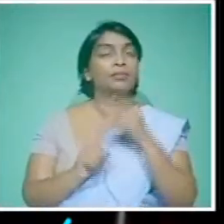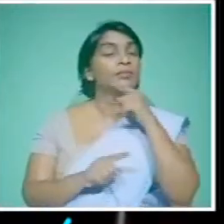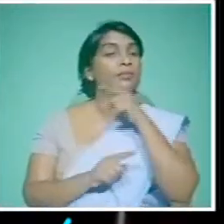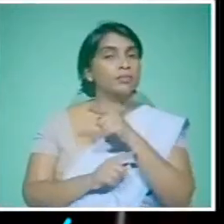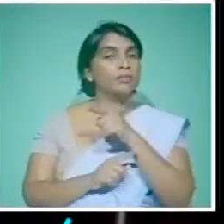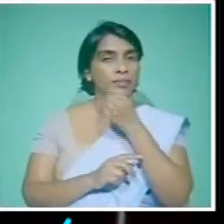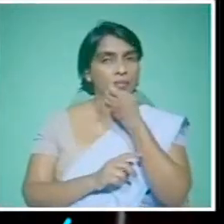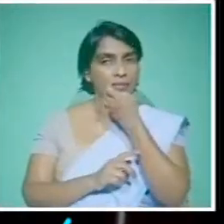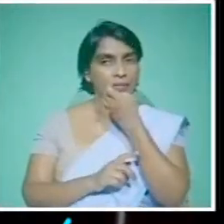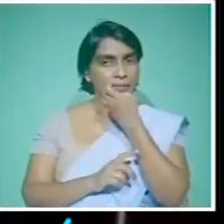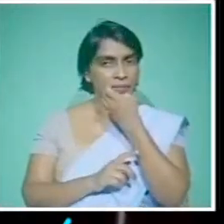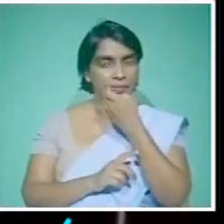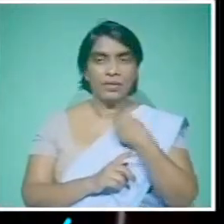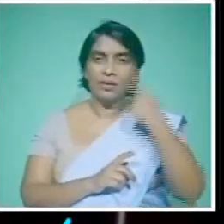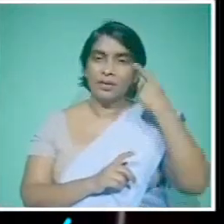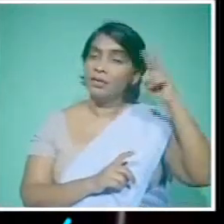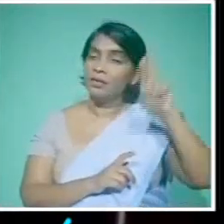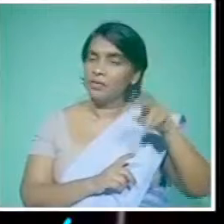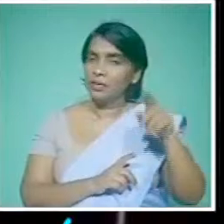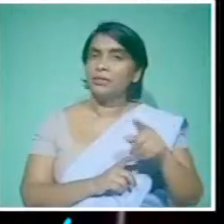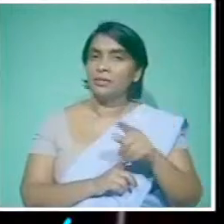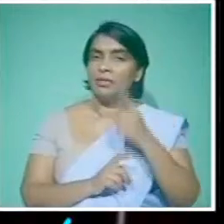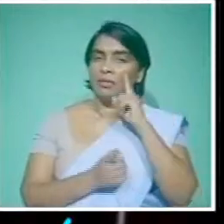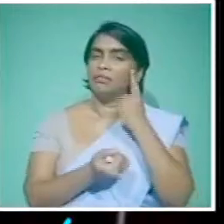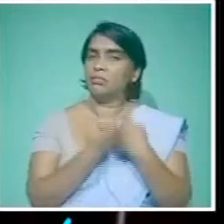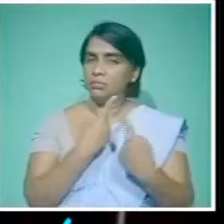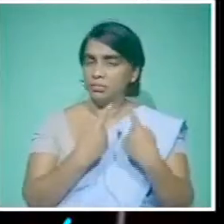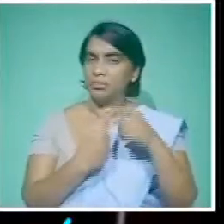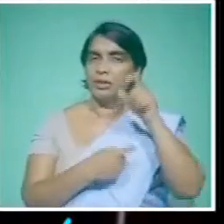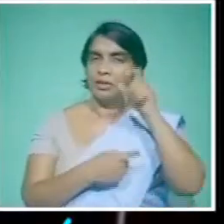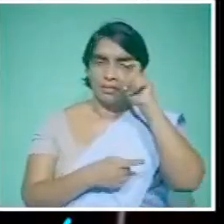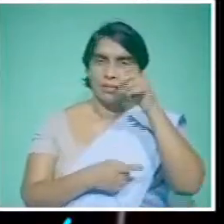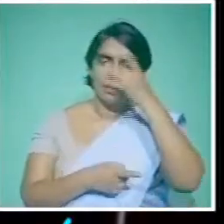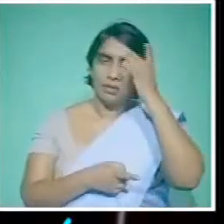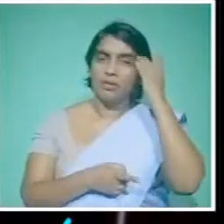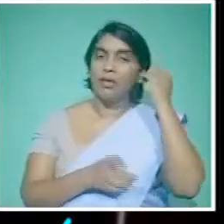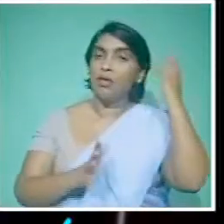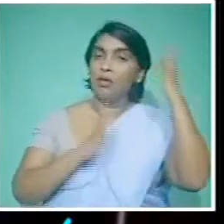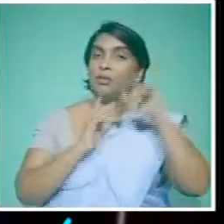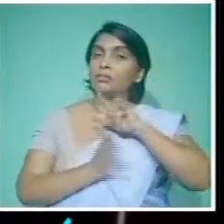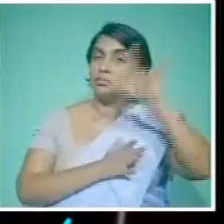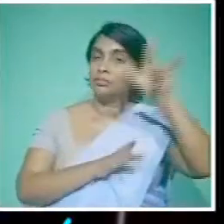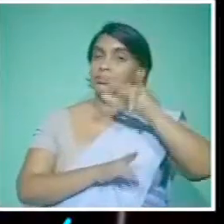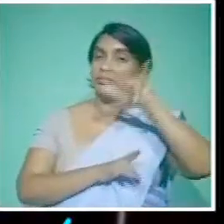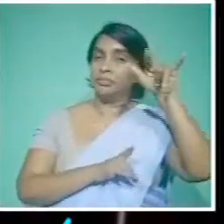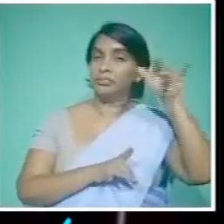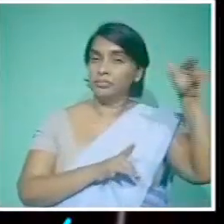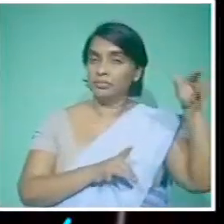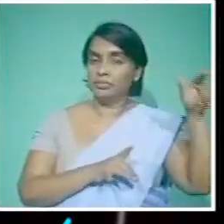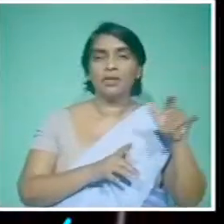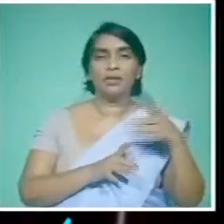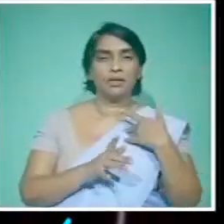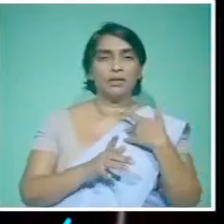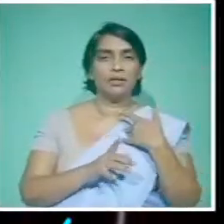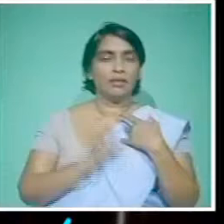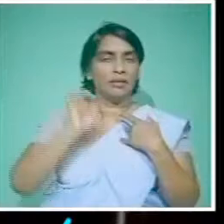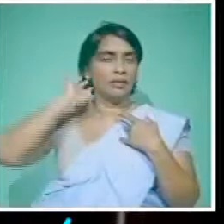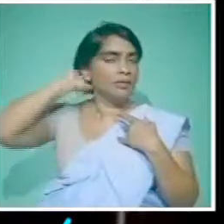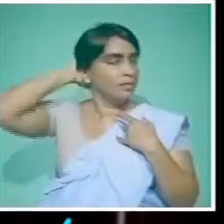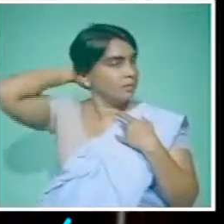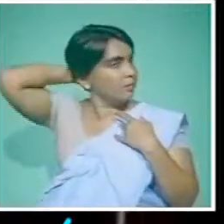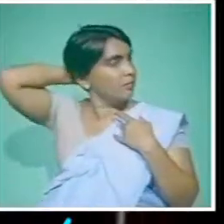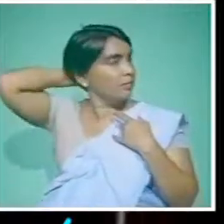එතුමා මම විශ්වාස කරනවා අධ්‍යනියක් කළා කියලා මොකද එතුමා Loke wate sanchare kerala rata rata walgane